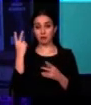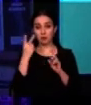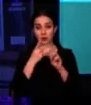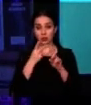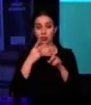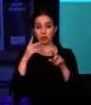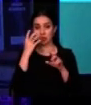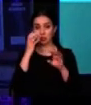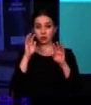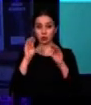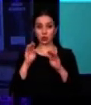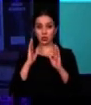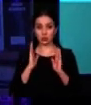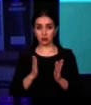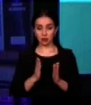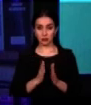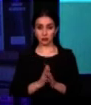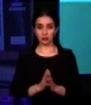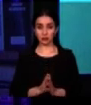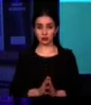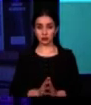rasmni joylashtiramiz endi.